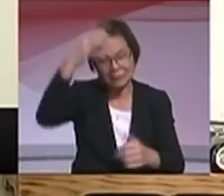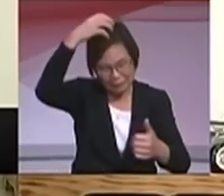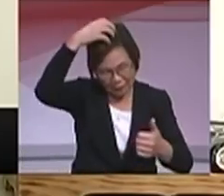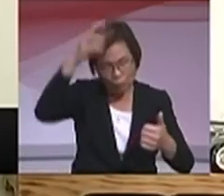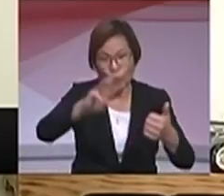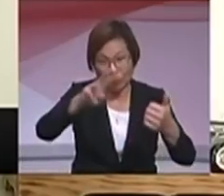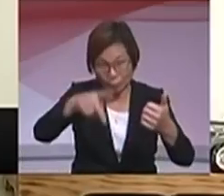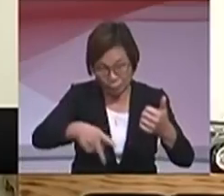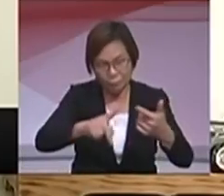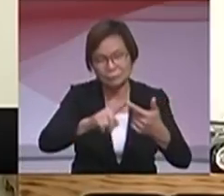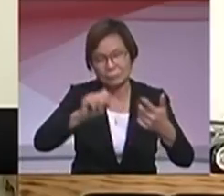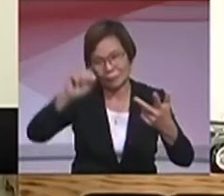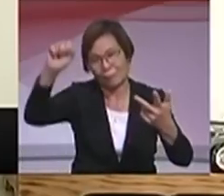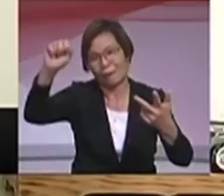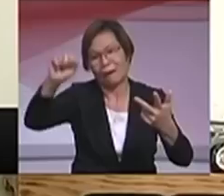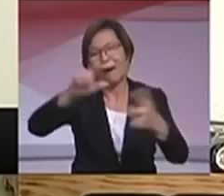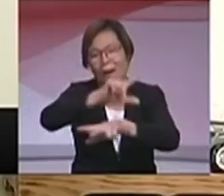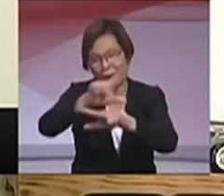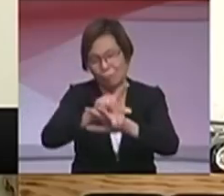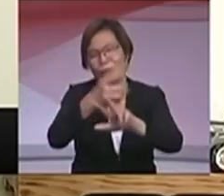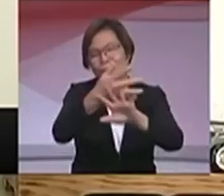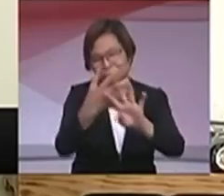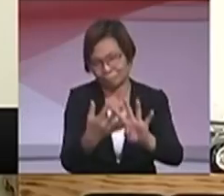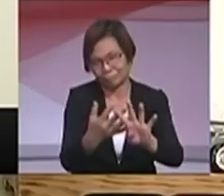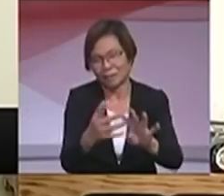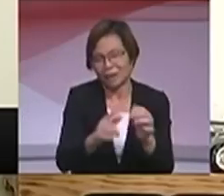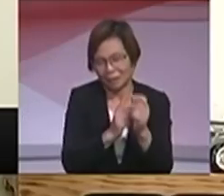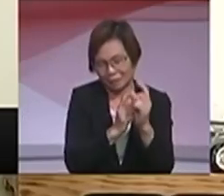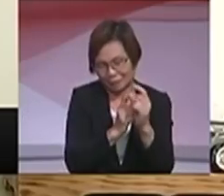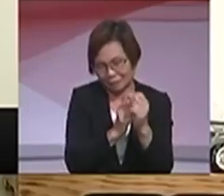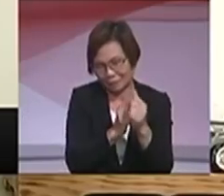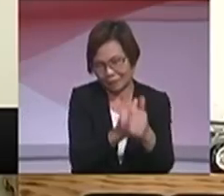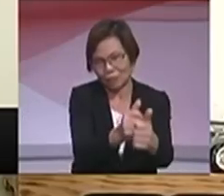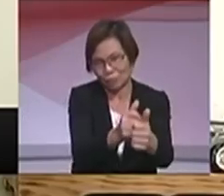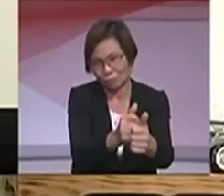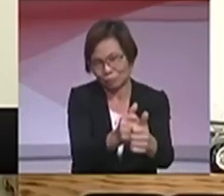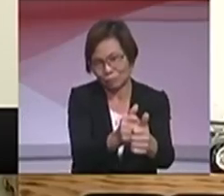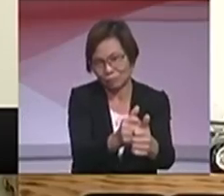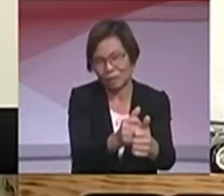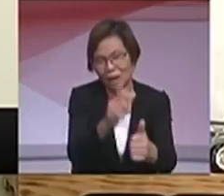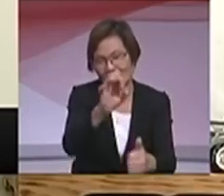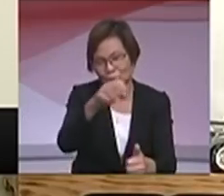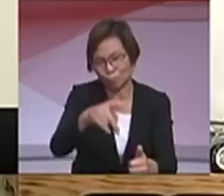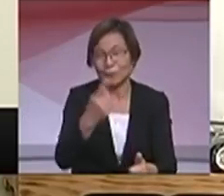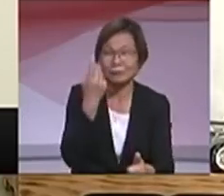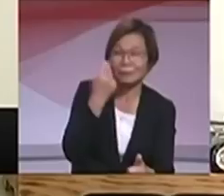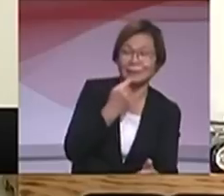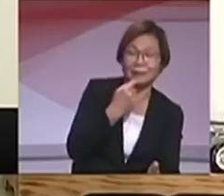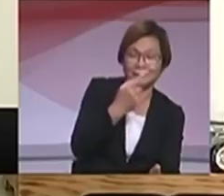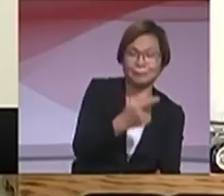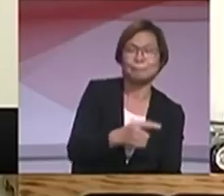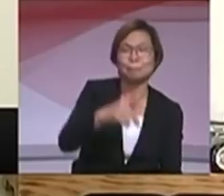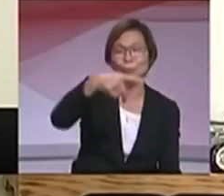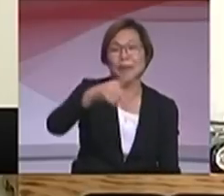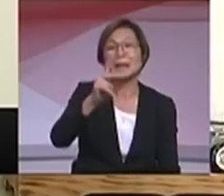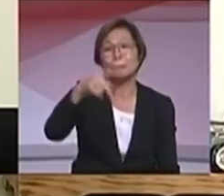Wilayah Seketuan, Sabah, Labuan. Yang ini tertakluk kepada SOP yang saya sebutkan tadi.